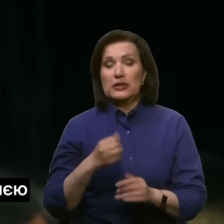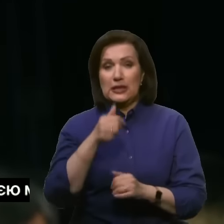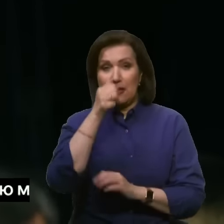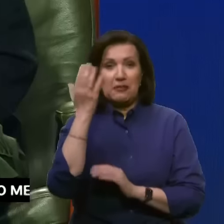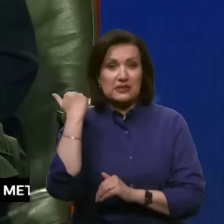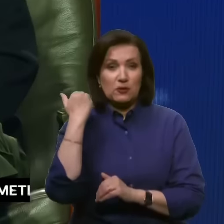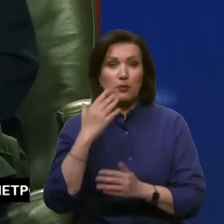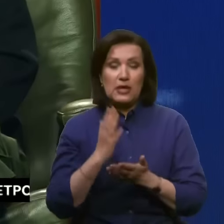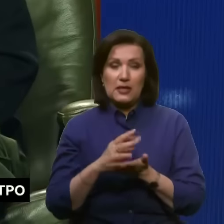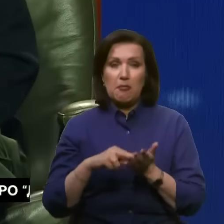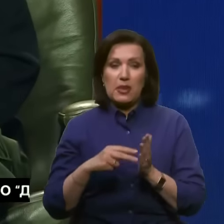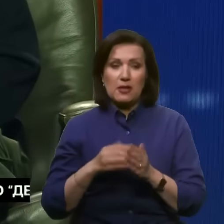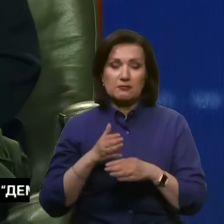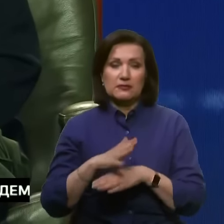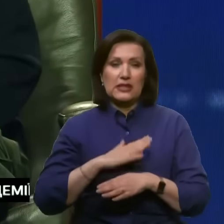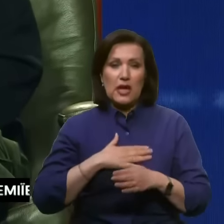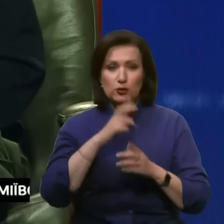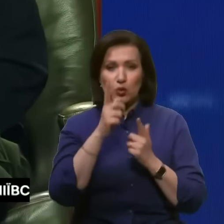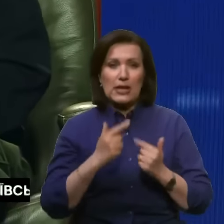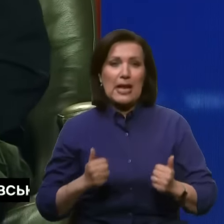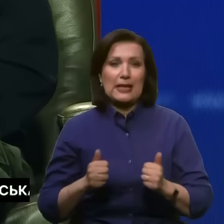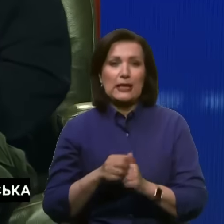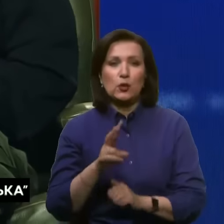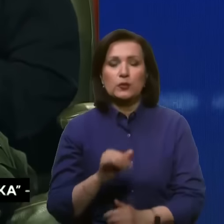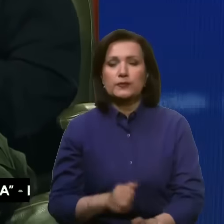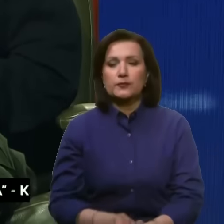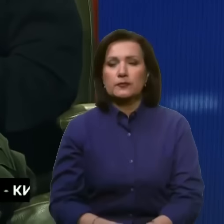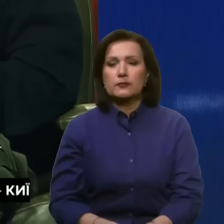було. Чи є ще плани відвідати нашу країну? Дякую.